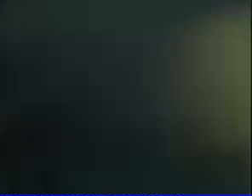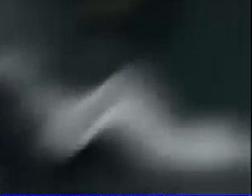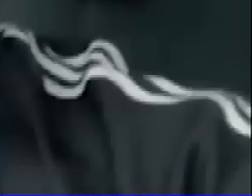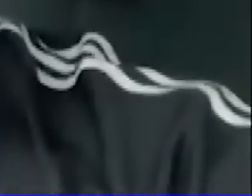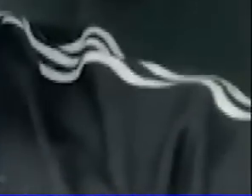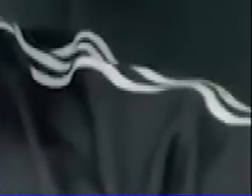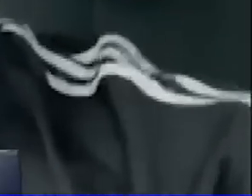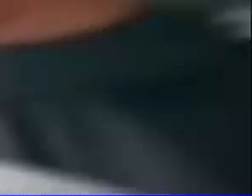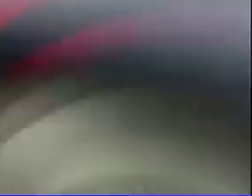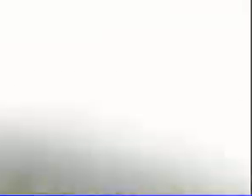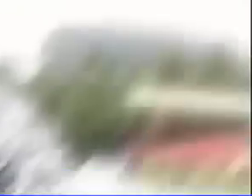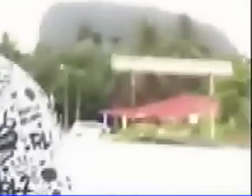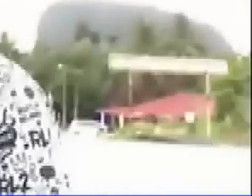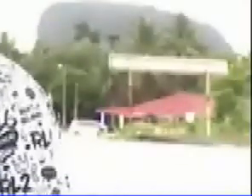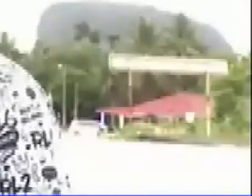Malaysia